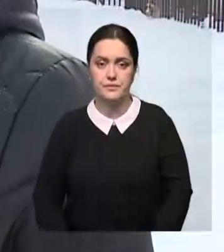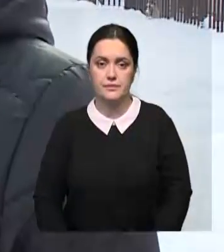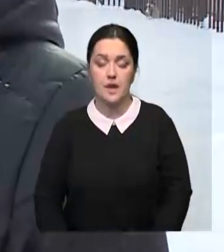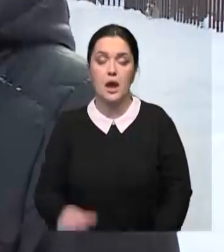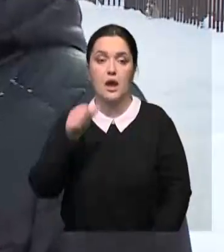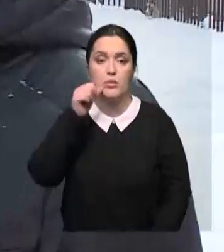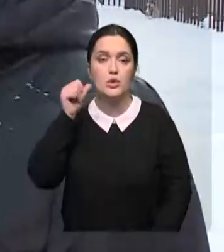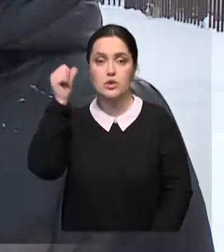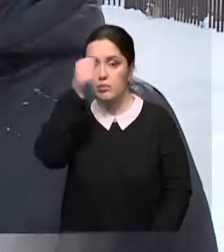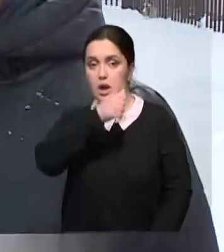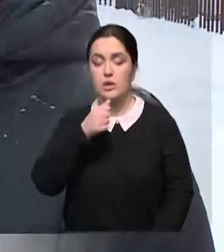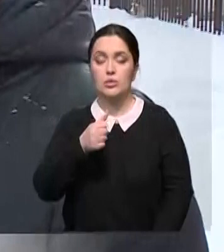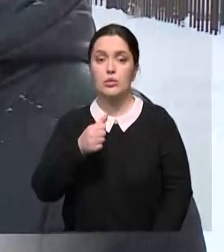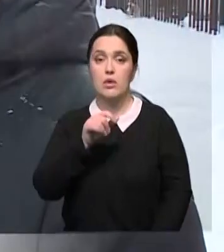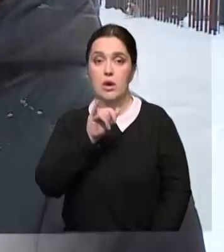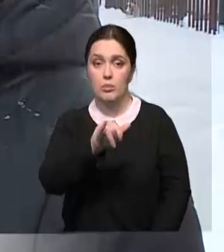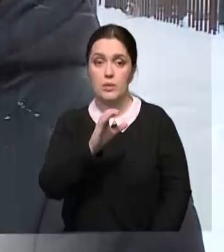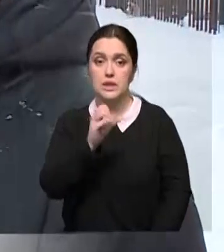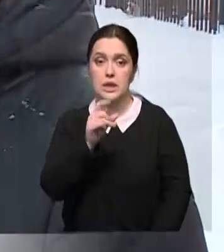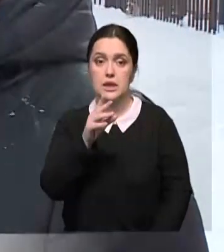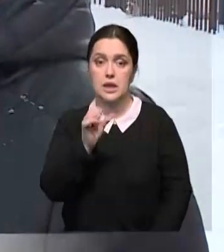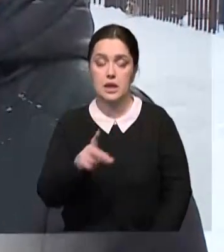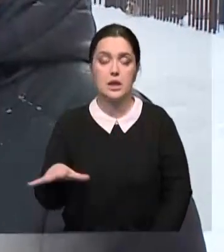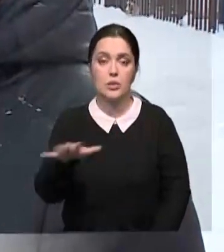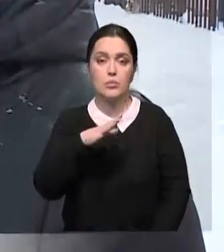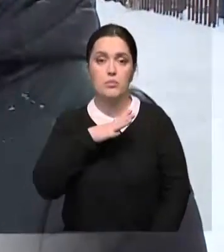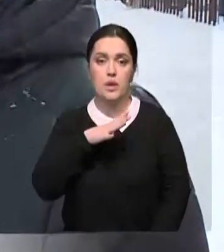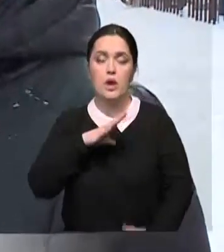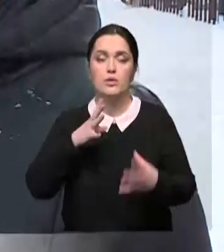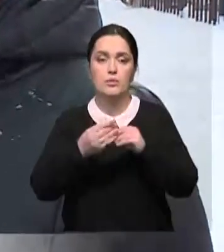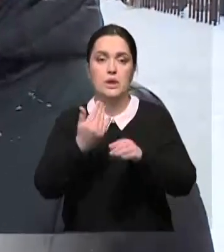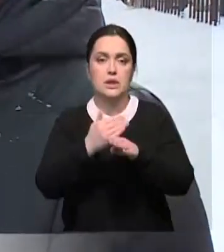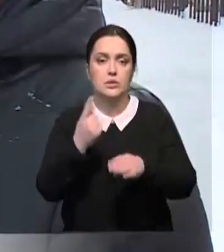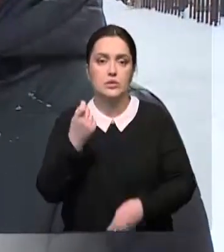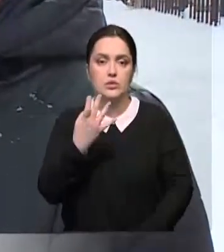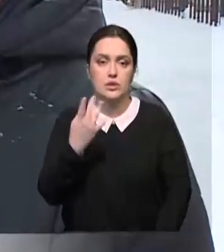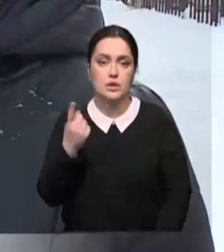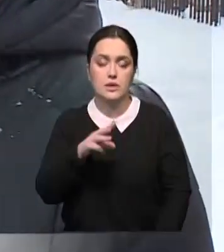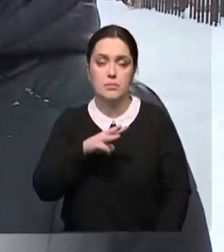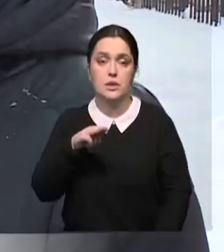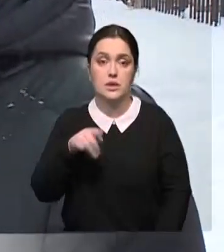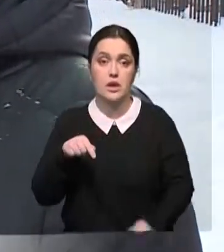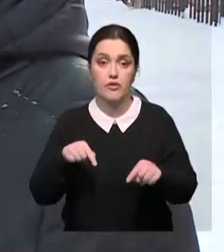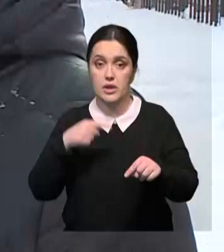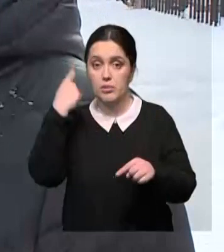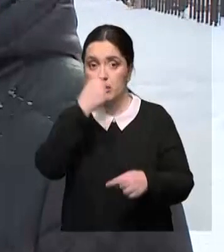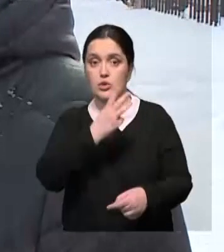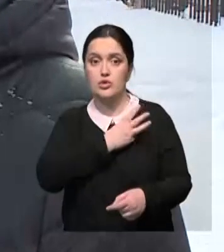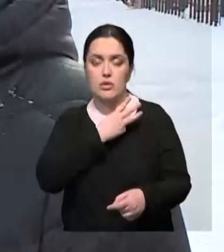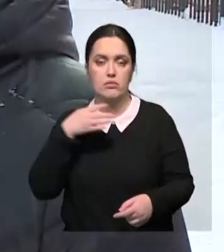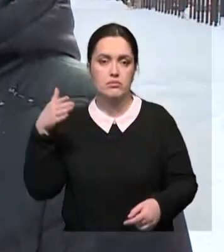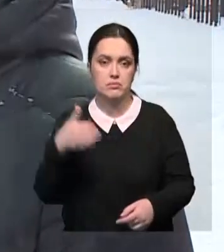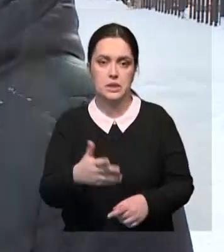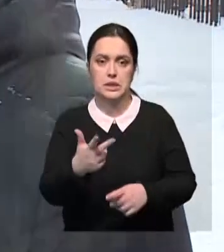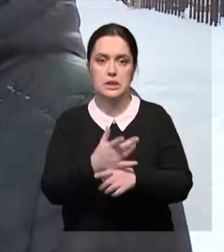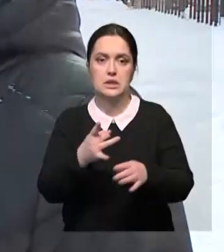В прошлом году в нашем Сарканском районе кредиты были выданы на сумму 141 миллион тенге. В этом году желающих участвовать в проекте втрое